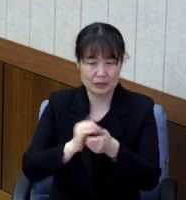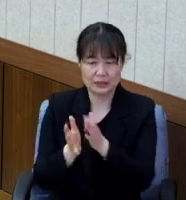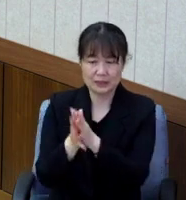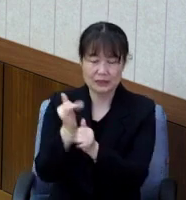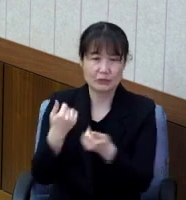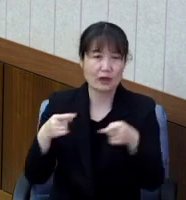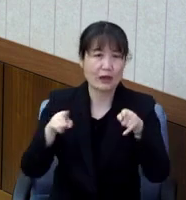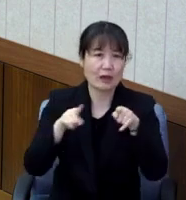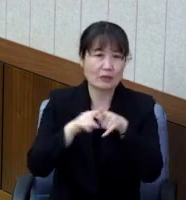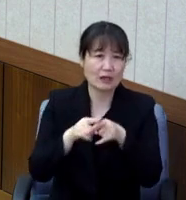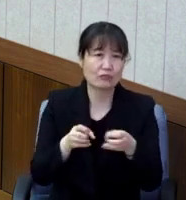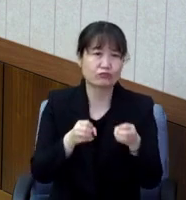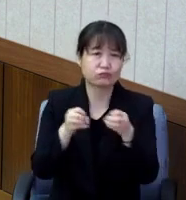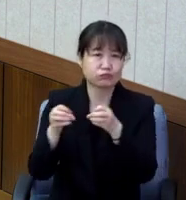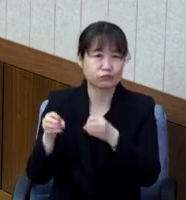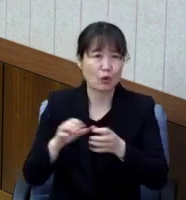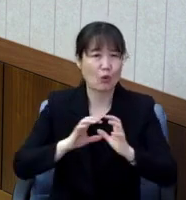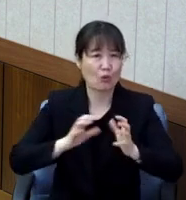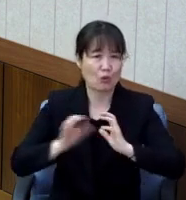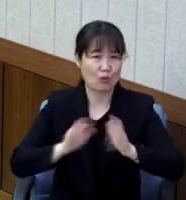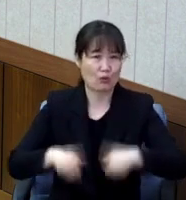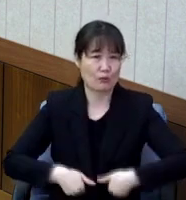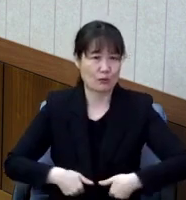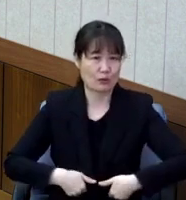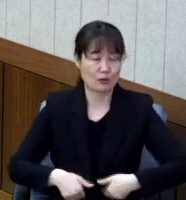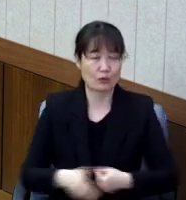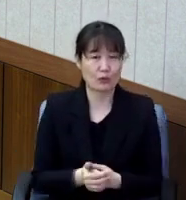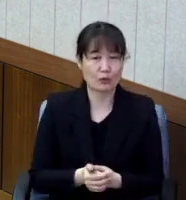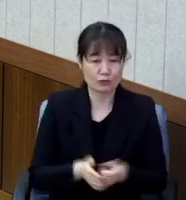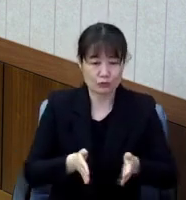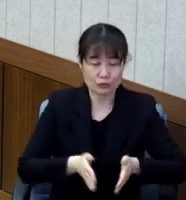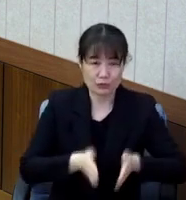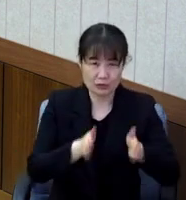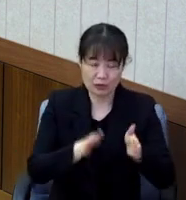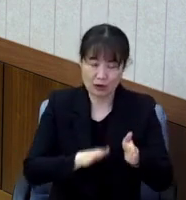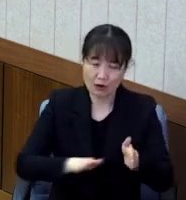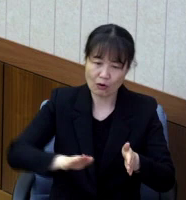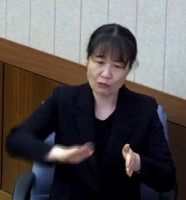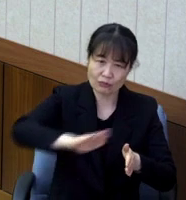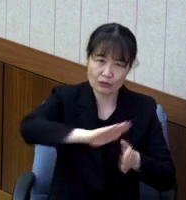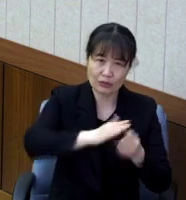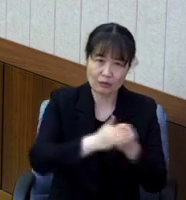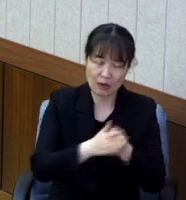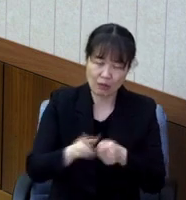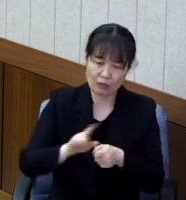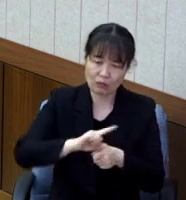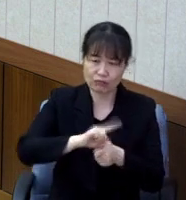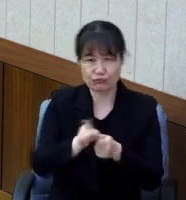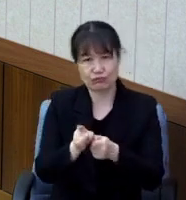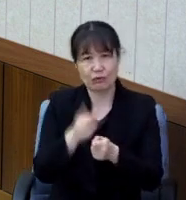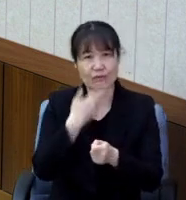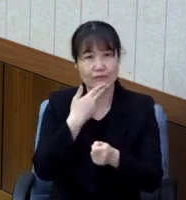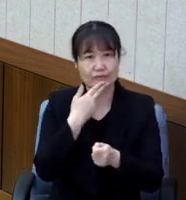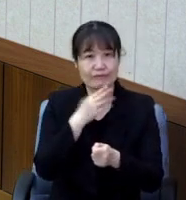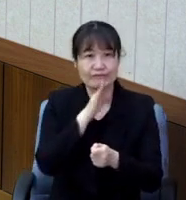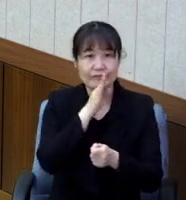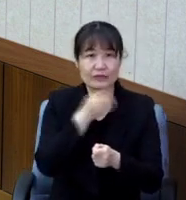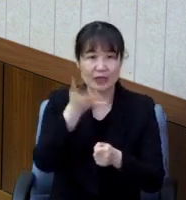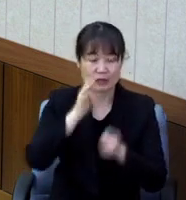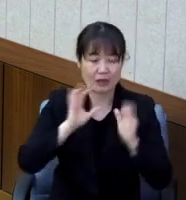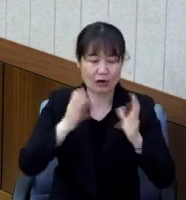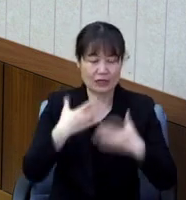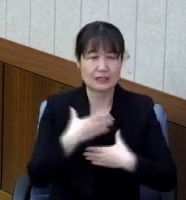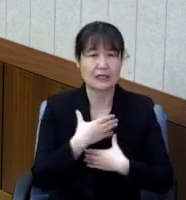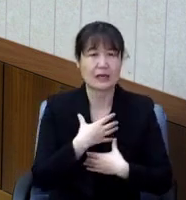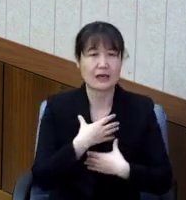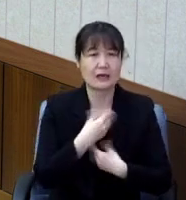논의가 필요해 보입니다. 물론 서강로의 출입로는 커브길로 이어져 있어 과속의 위험성이 낮아 보이지만 어린이들의